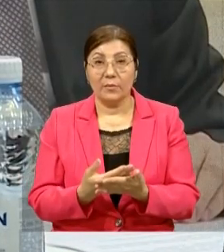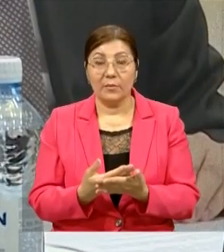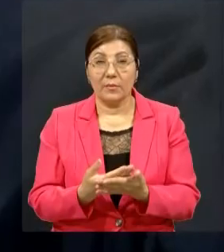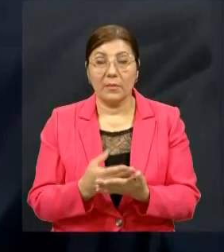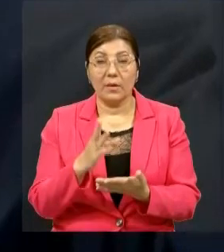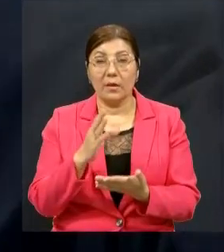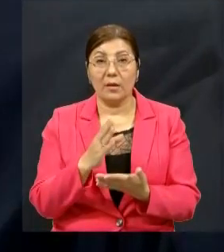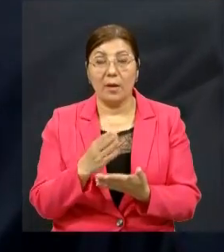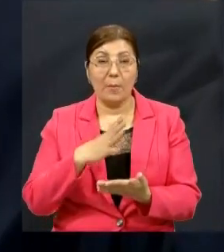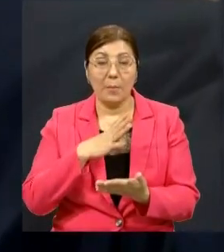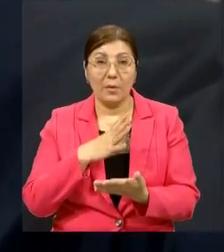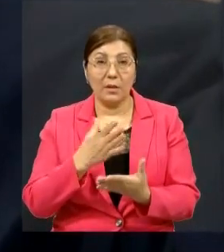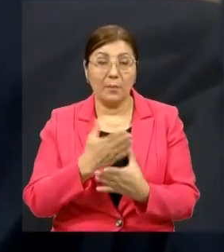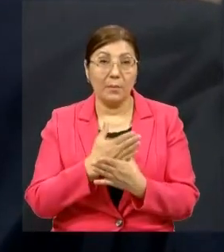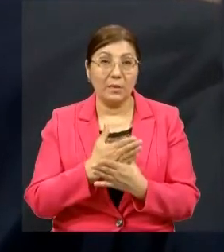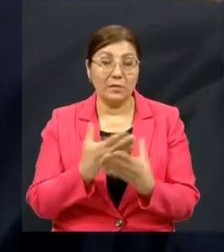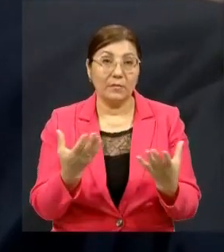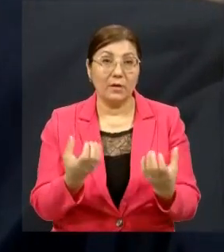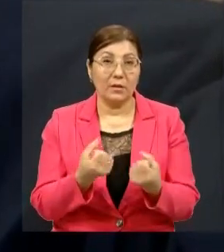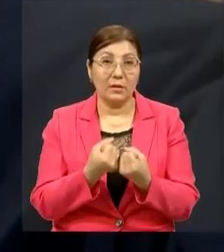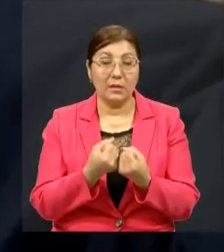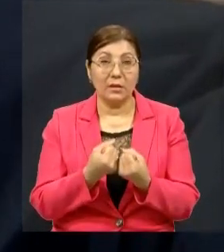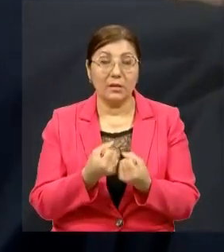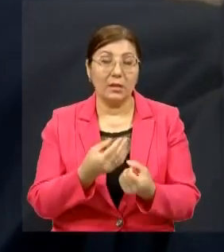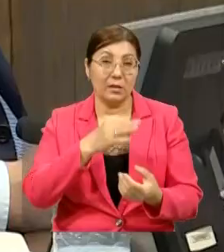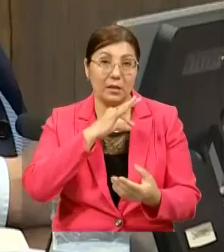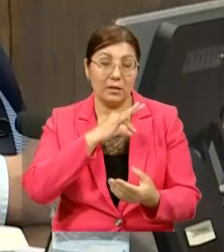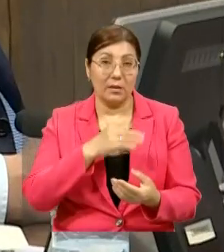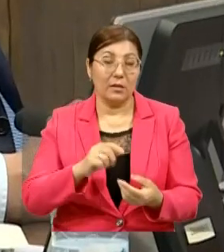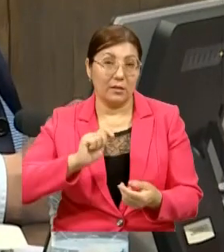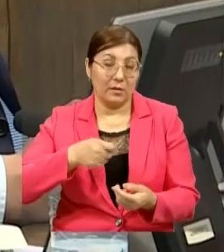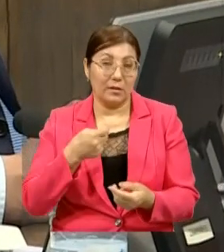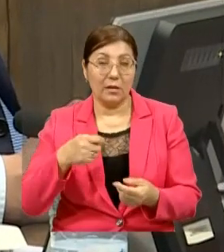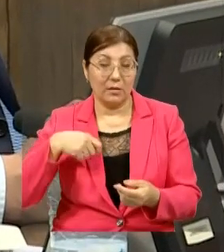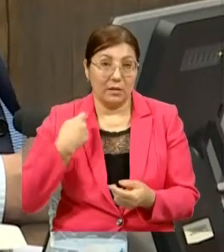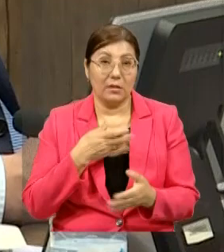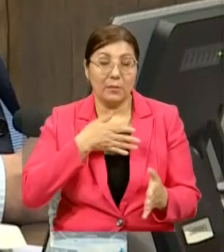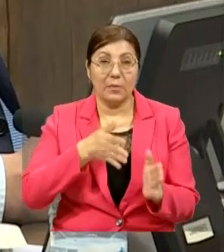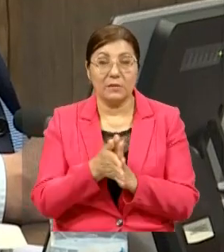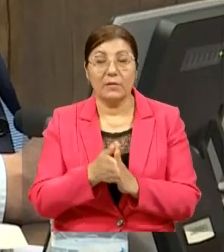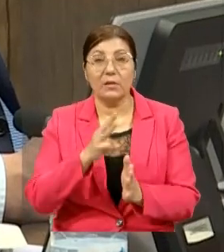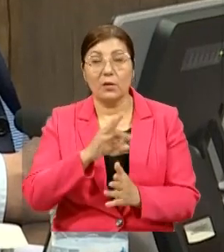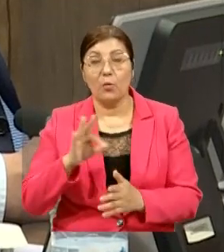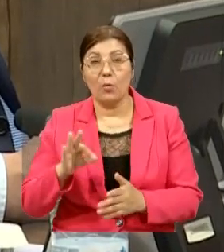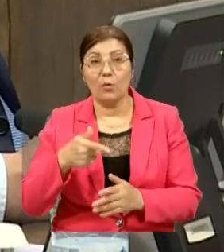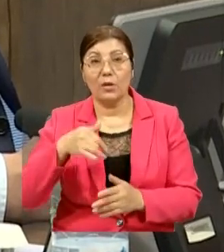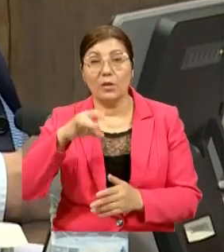Каст была оказана поддержка возмещению части затрат на экспорт вимар